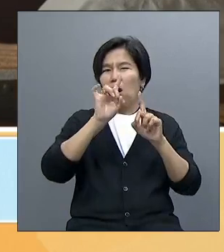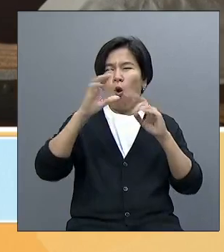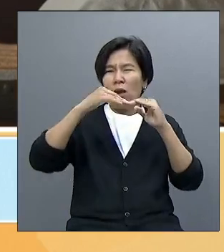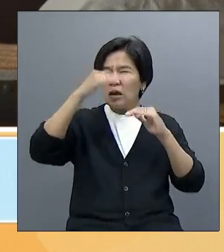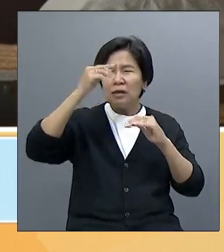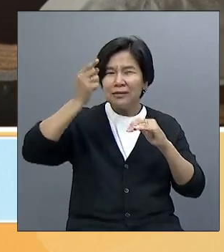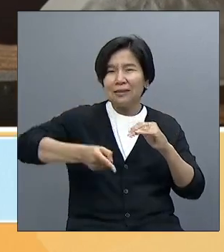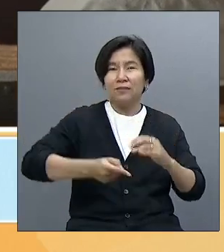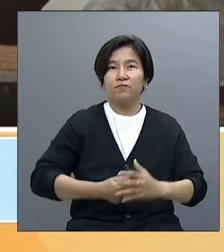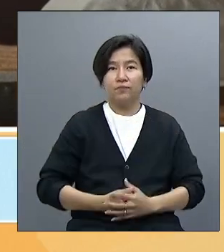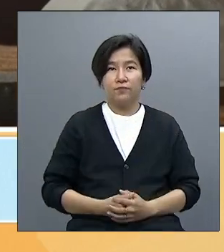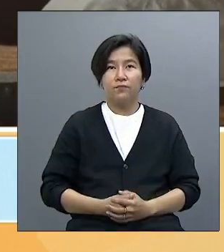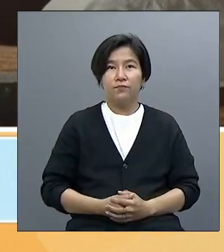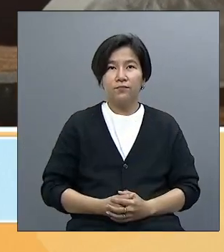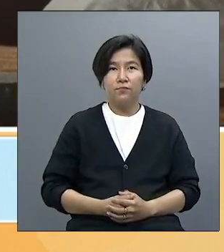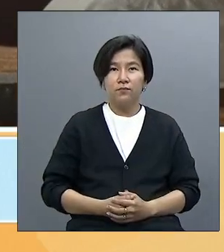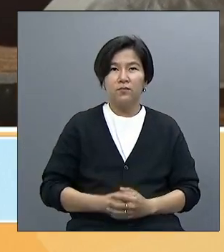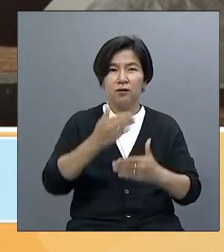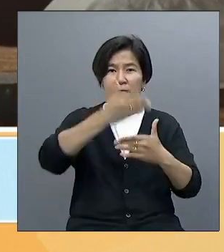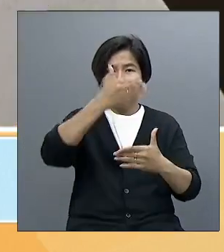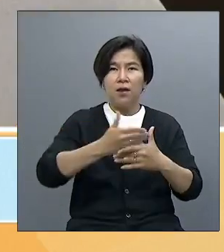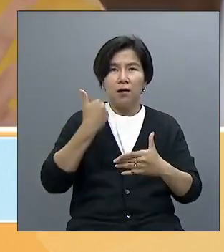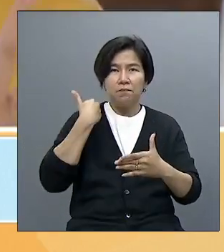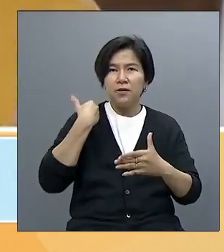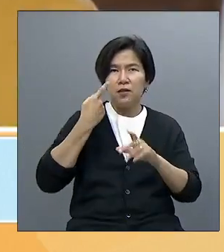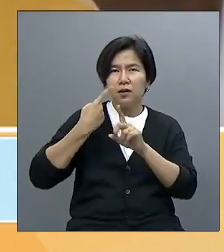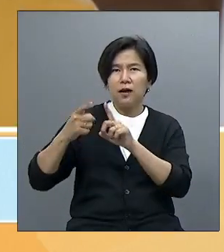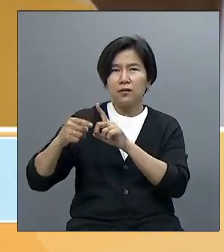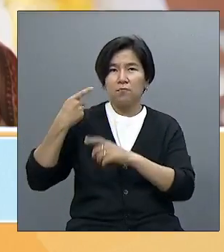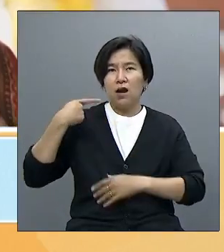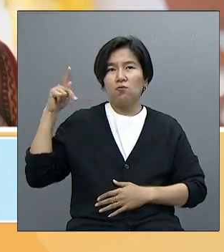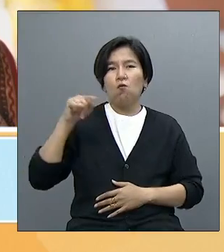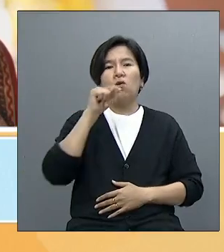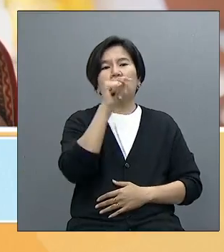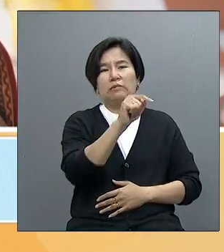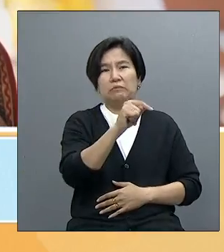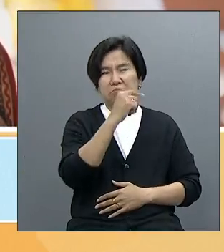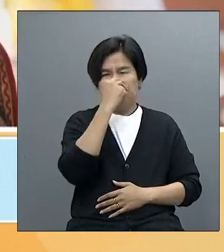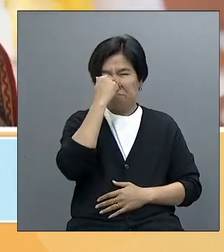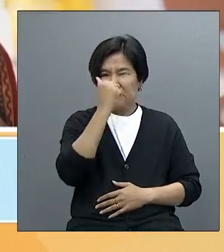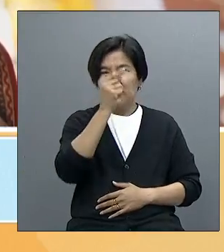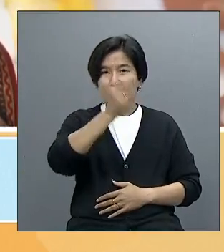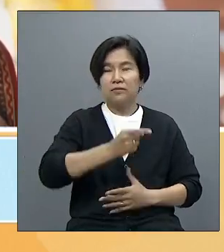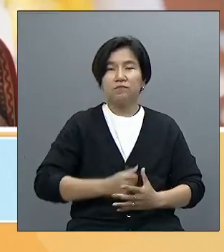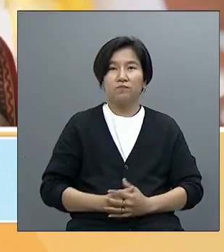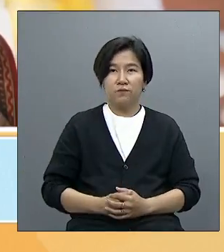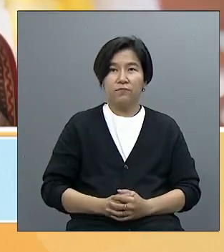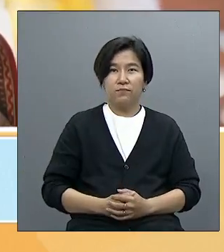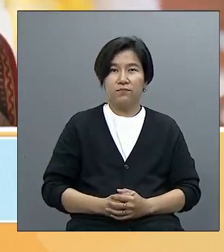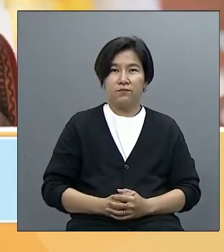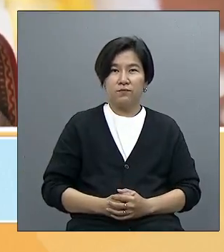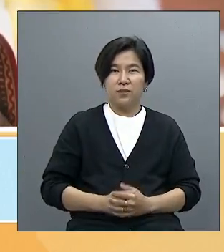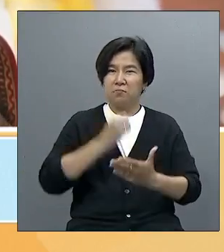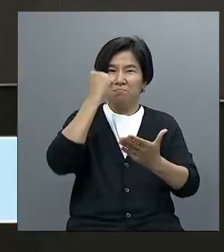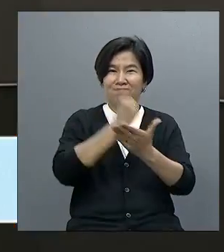ไม่ทำ ไม่สุดไม่ทำและทำจะต้องมีอะไรหลายอย่างที่บอกว่านี่แหละคือสุประวัติปฐมสูตร เป็นลายเซ็นเป็นลายเซ็น